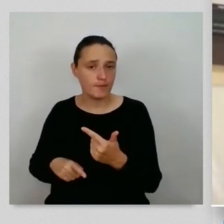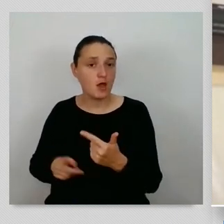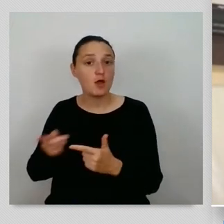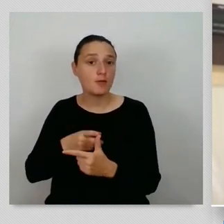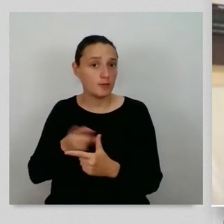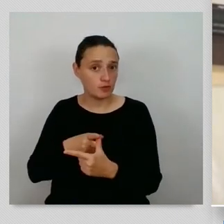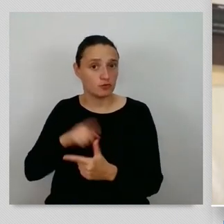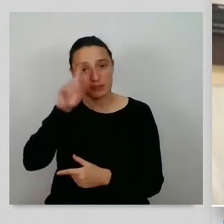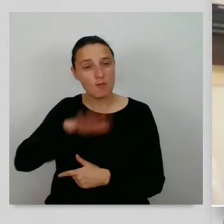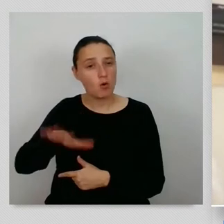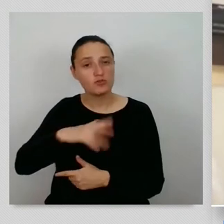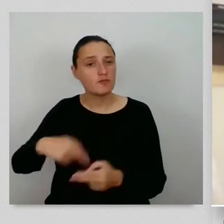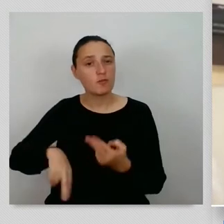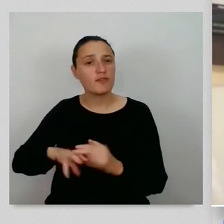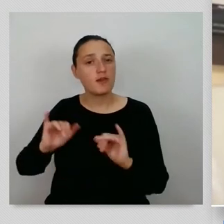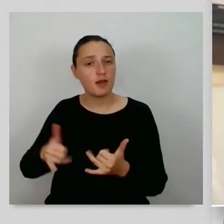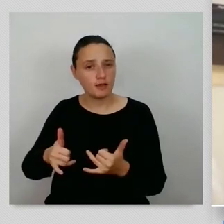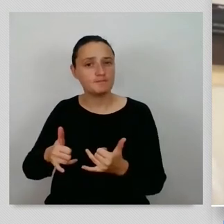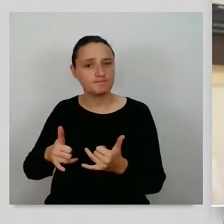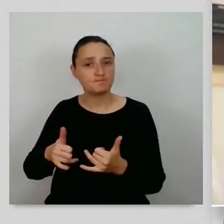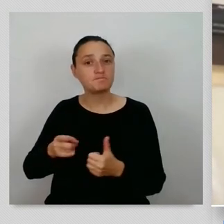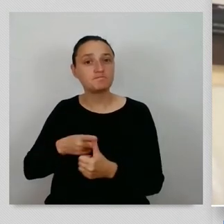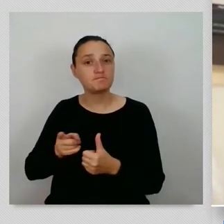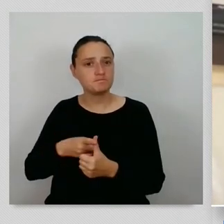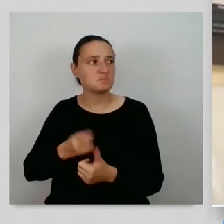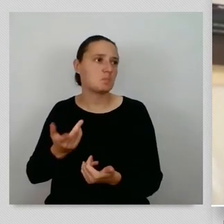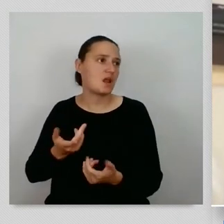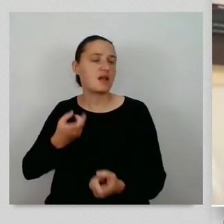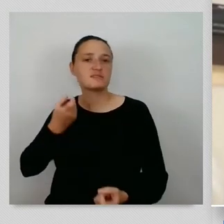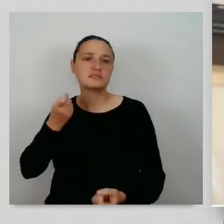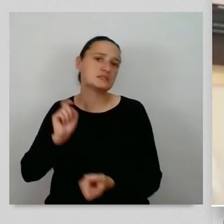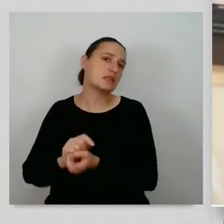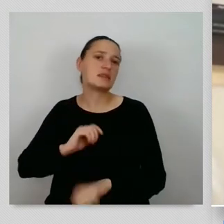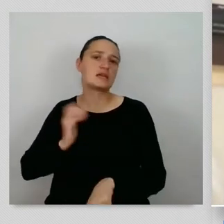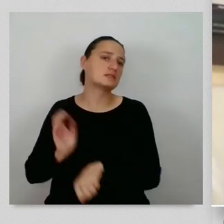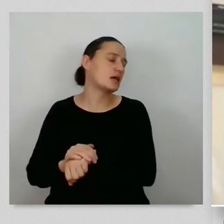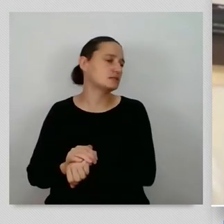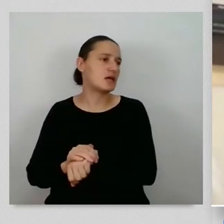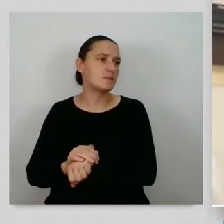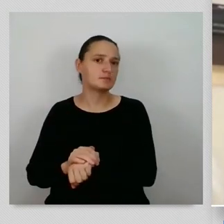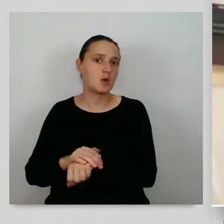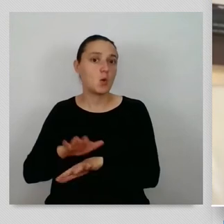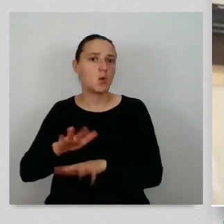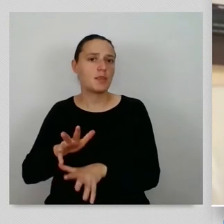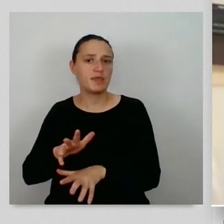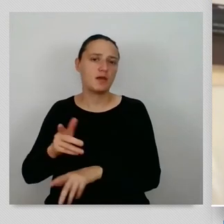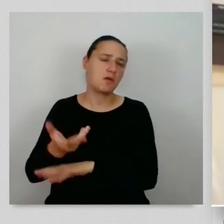strony to odpowiedzią jest zaprzeczenie i budowanie mitów, która